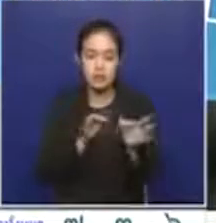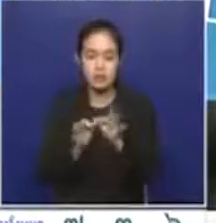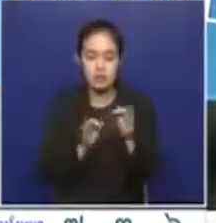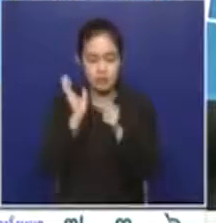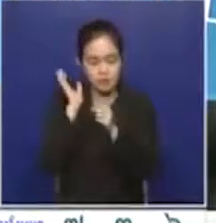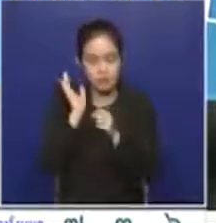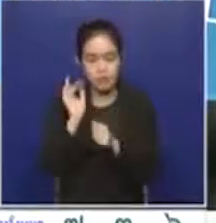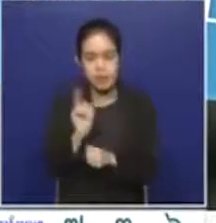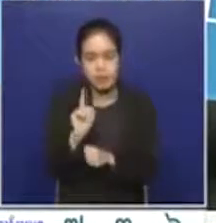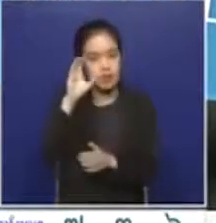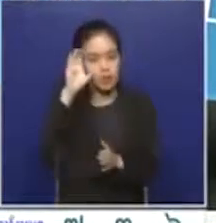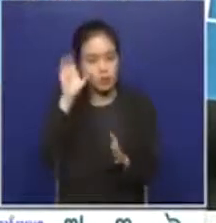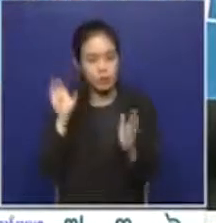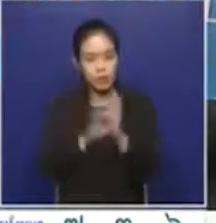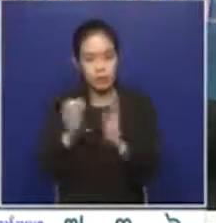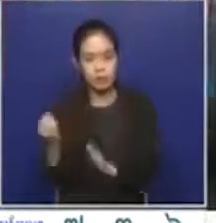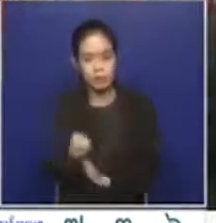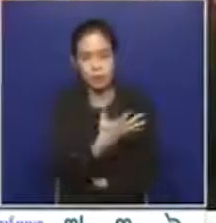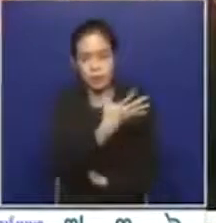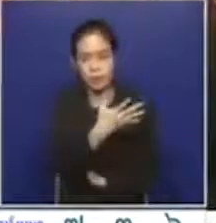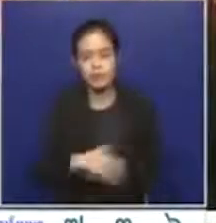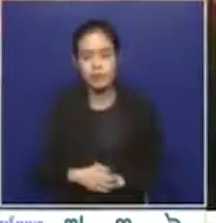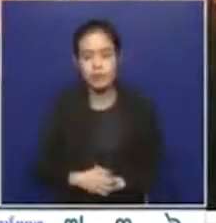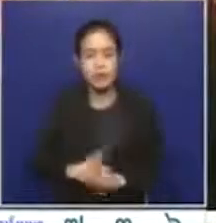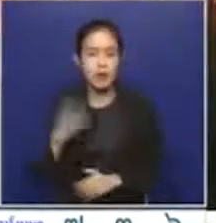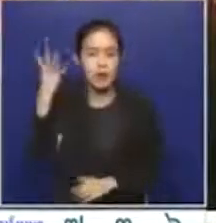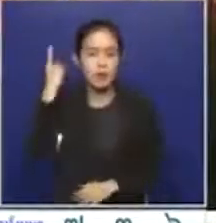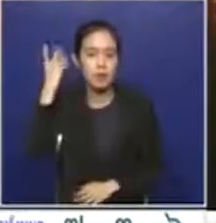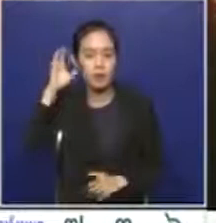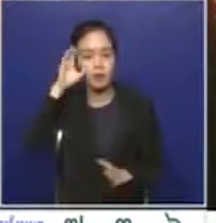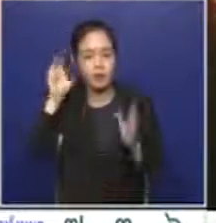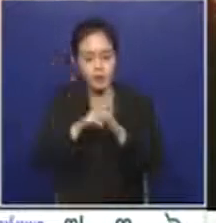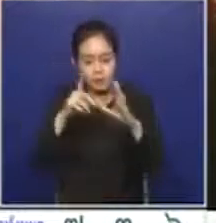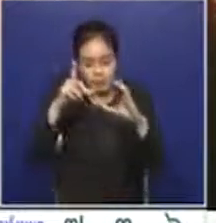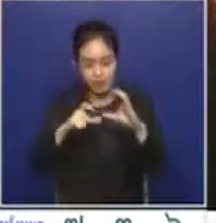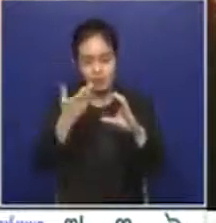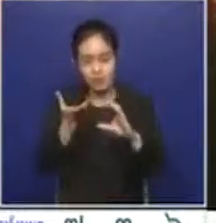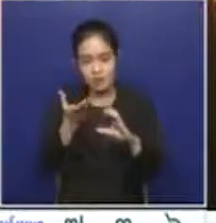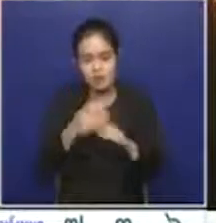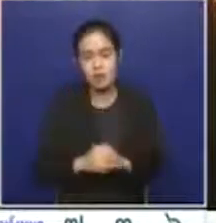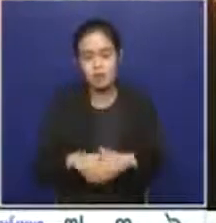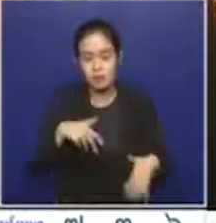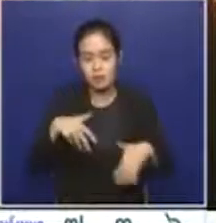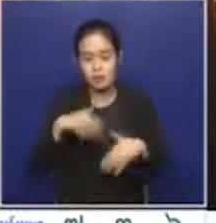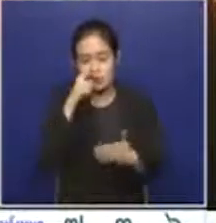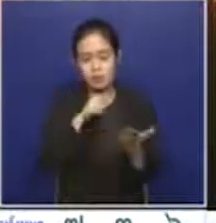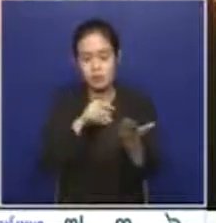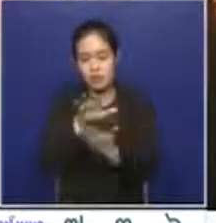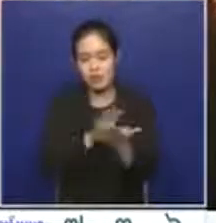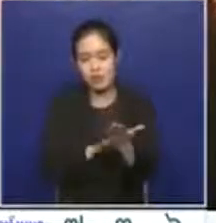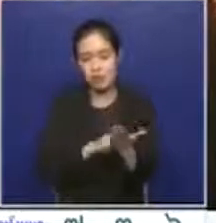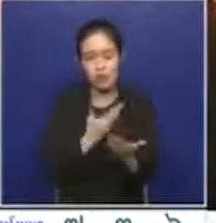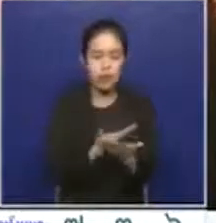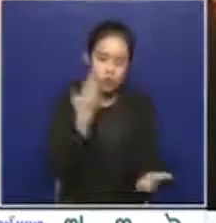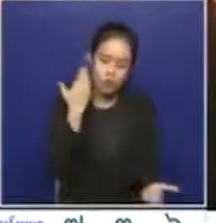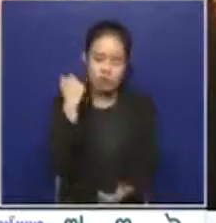มขออนุญาตเริ่มการอภิปรายของผมด้วยภาพนี้ครับภาพนี้ถ่ายเมื่อวานนี้ครับเป็นภาพของประชาช